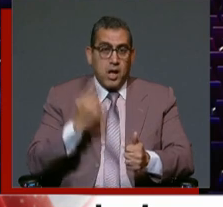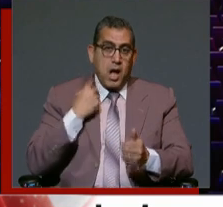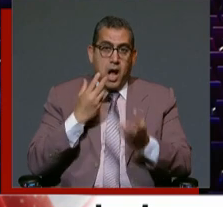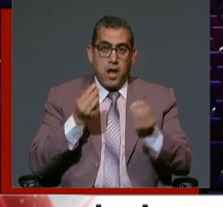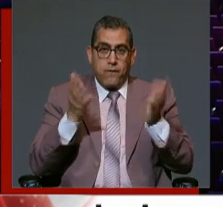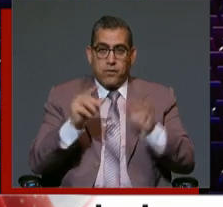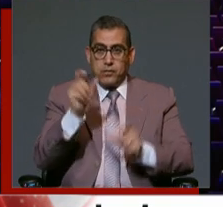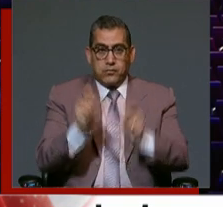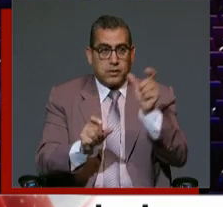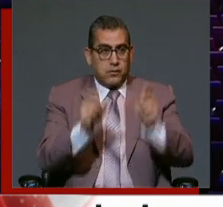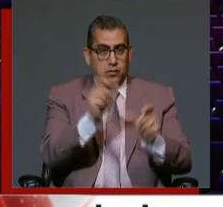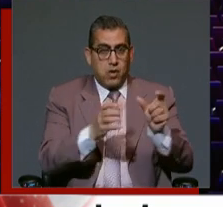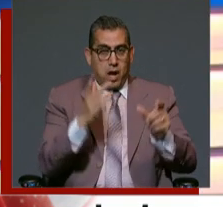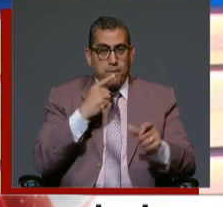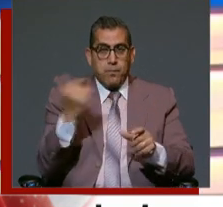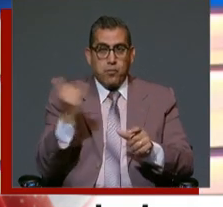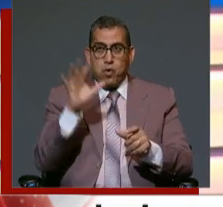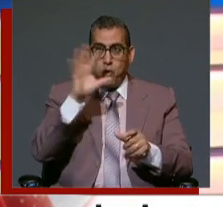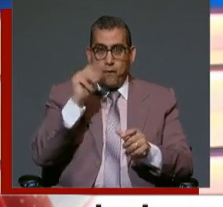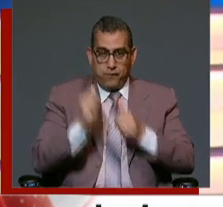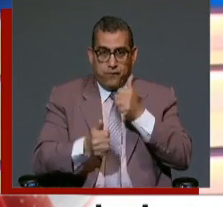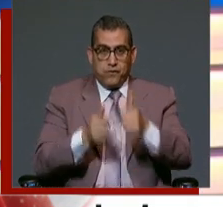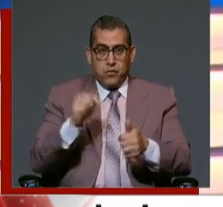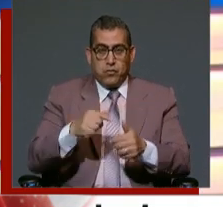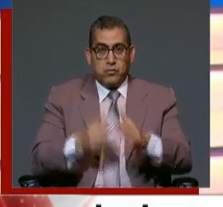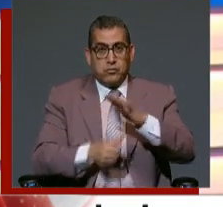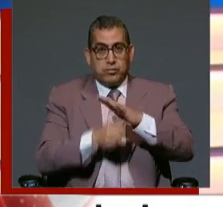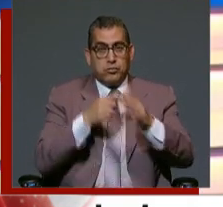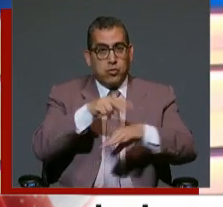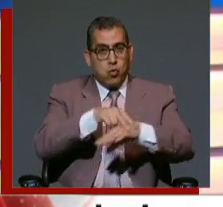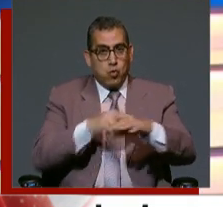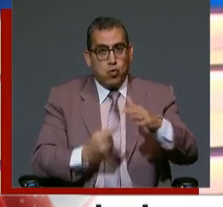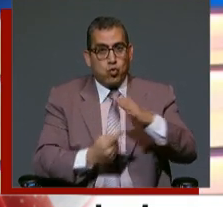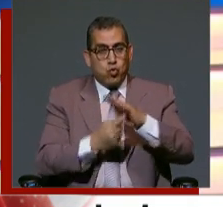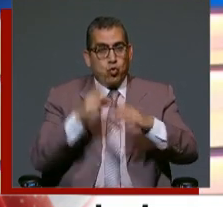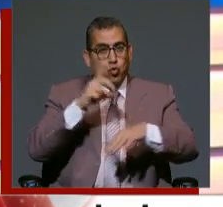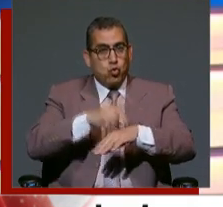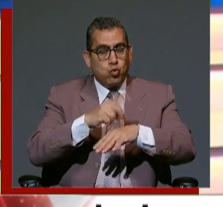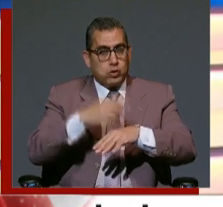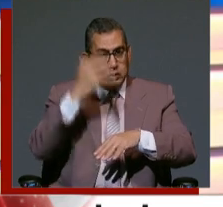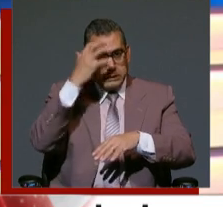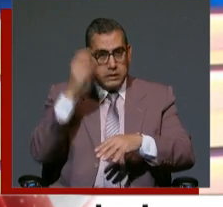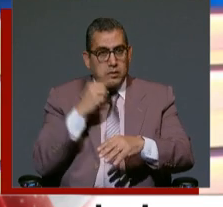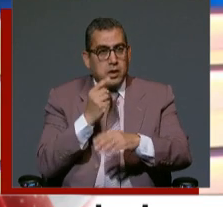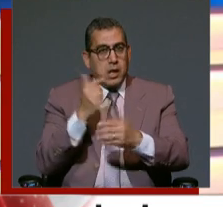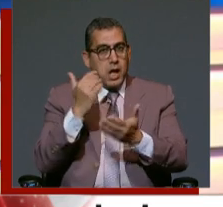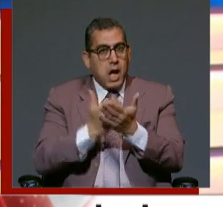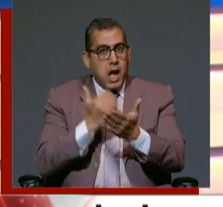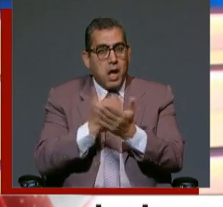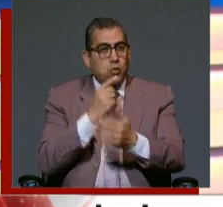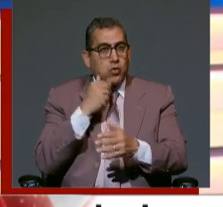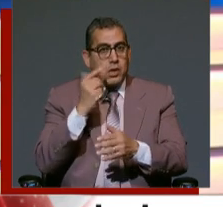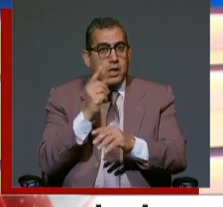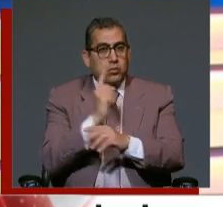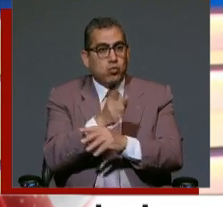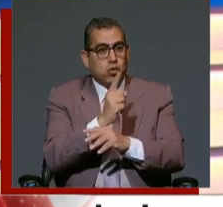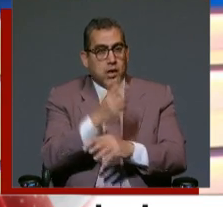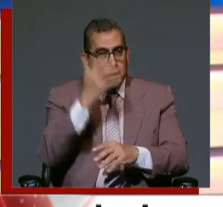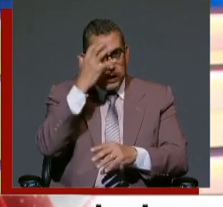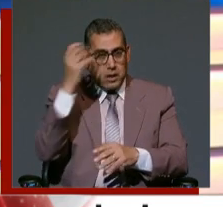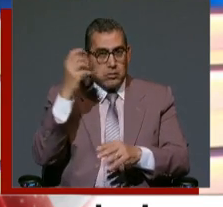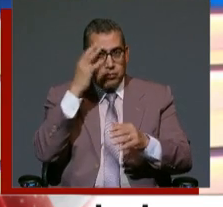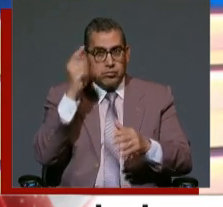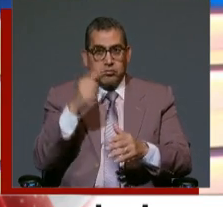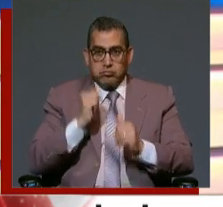الشخصيات الدولية المهمة، كذلك الأكاديميون والخبراء الاقتصاديون بعدد من